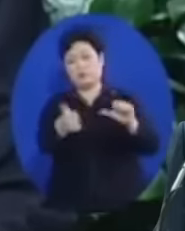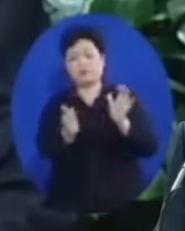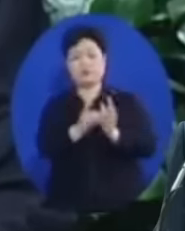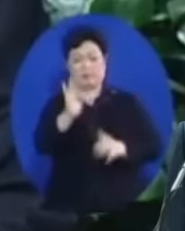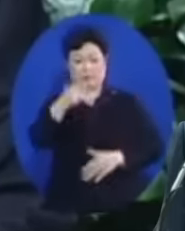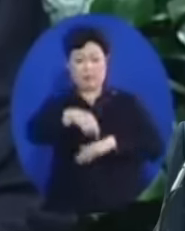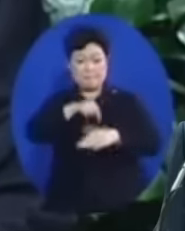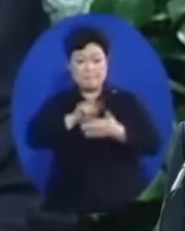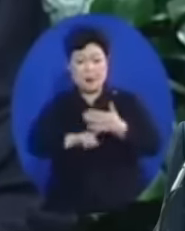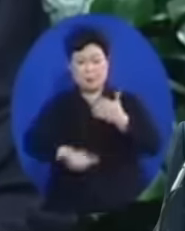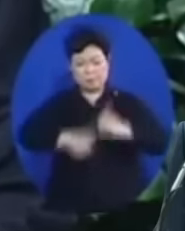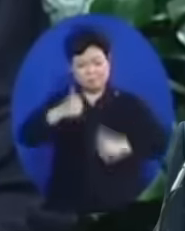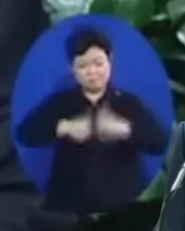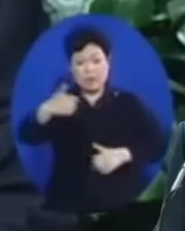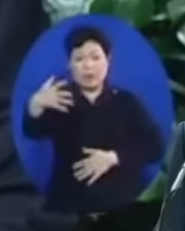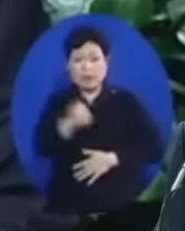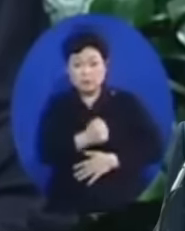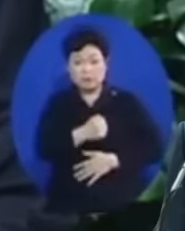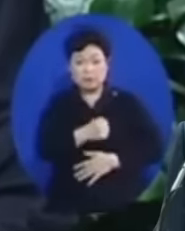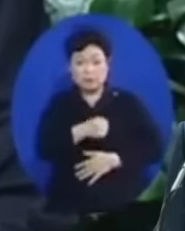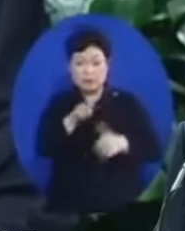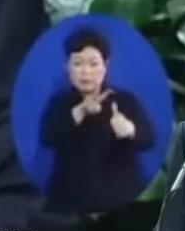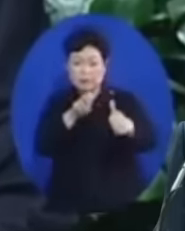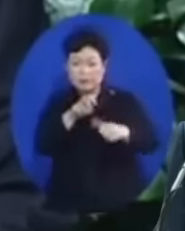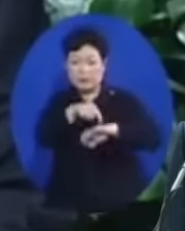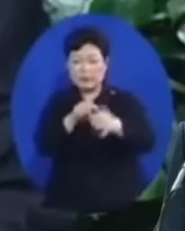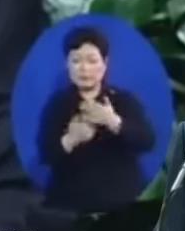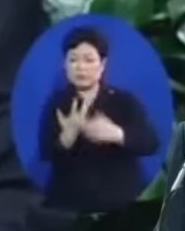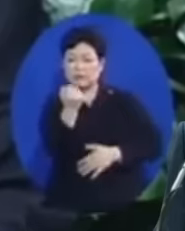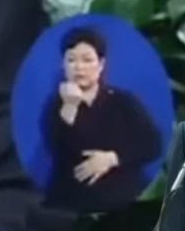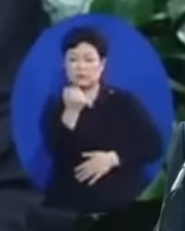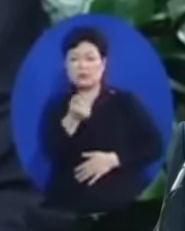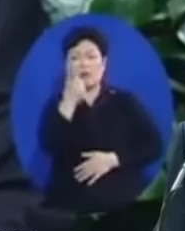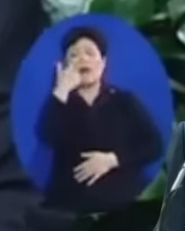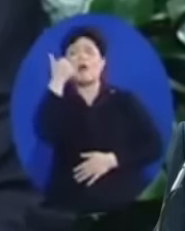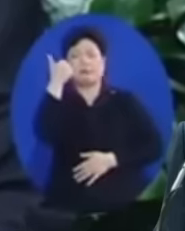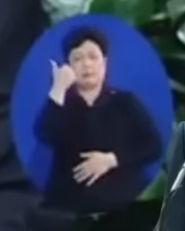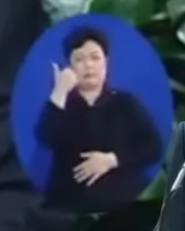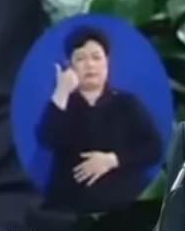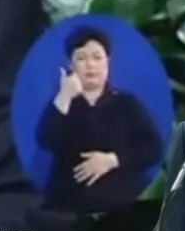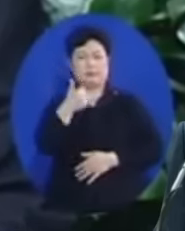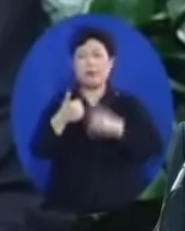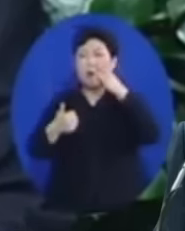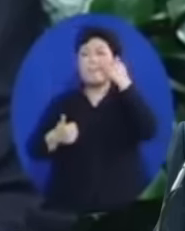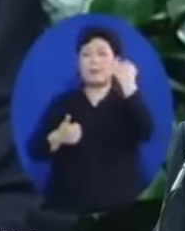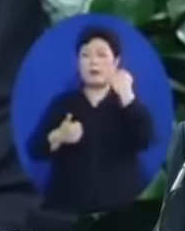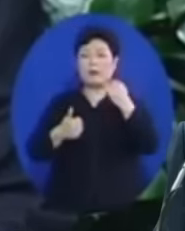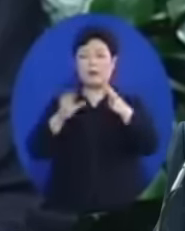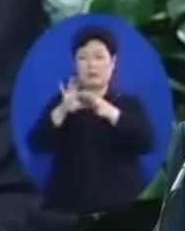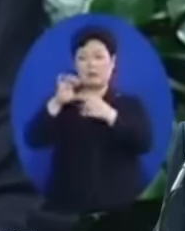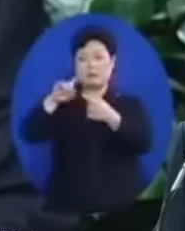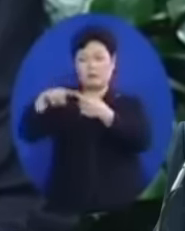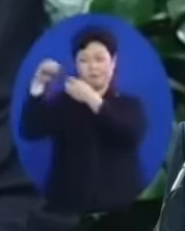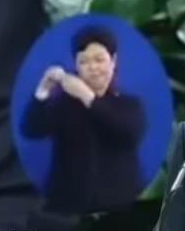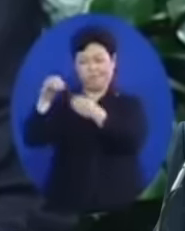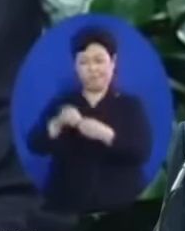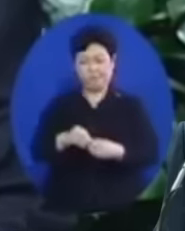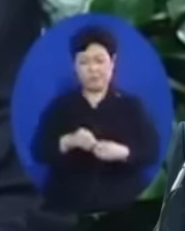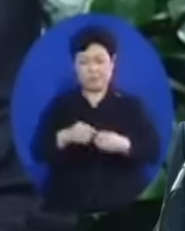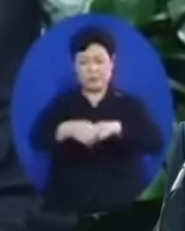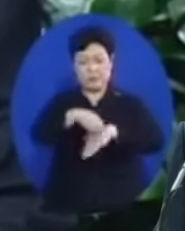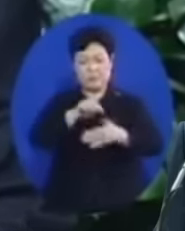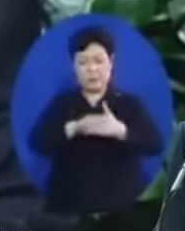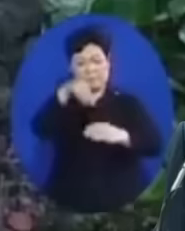마음의 분을 가지고 적개심을 가지게 된 것은 그 아버지, 그 어머니에 대해서 그